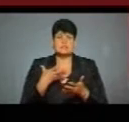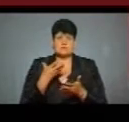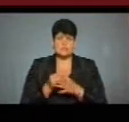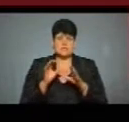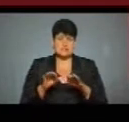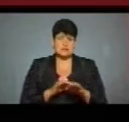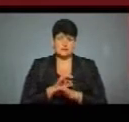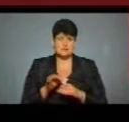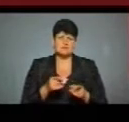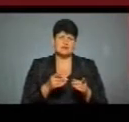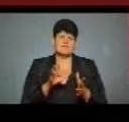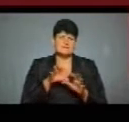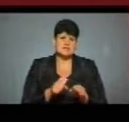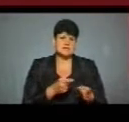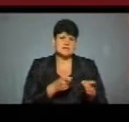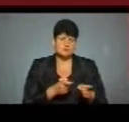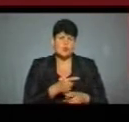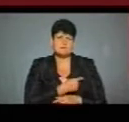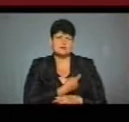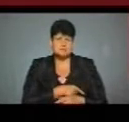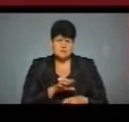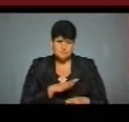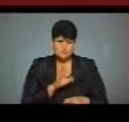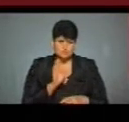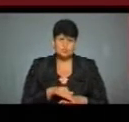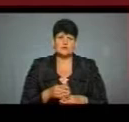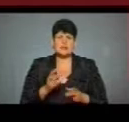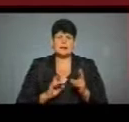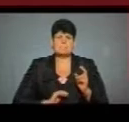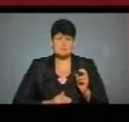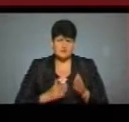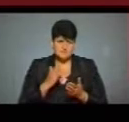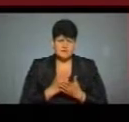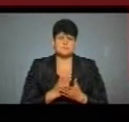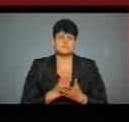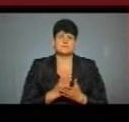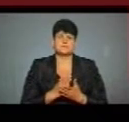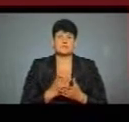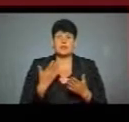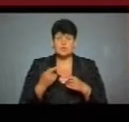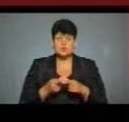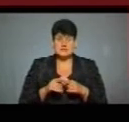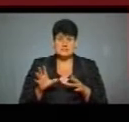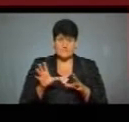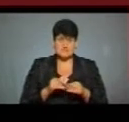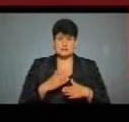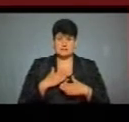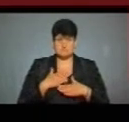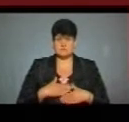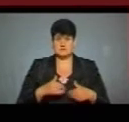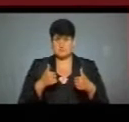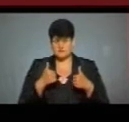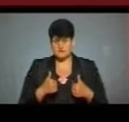і власники зброї, там і по медицині були, там також і підприємці, от. Якщо це все схвалено, що було б дуже